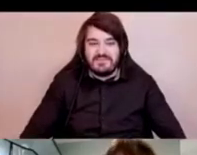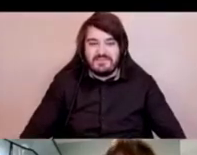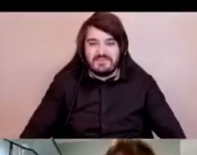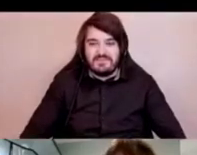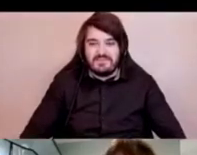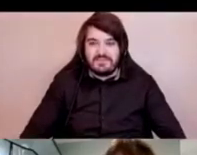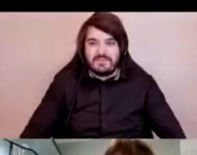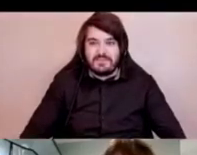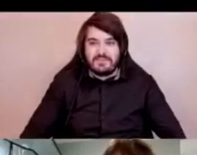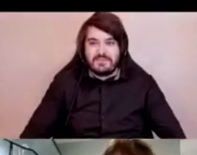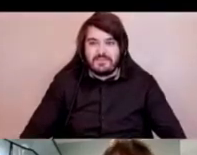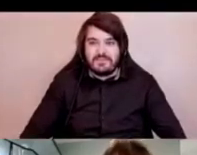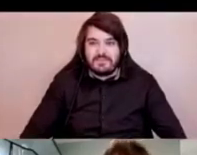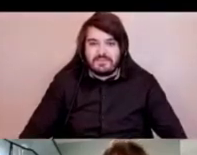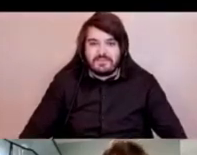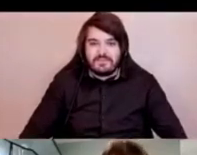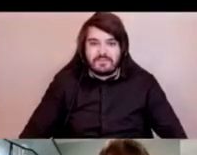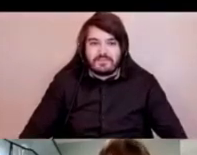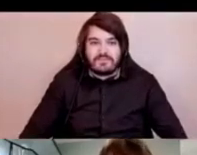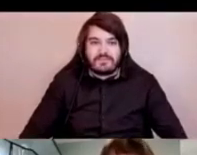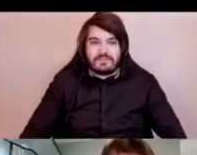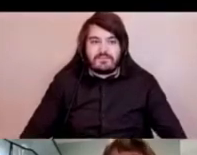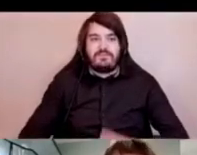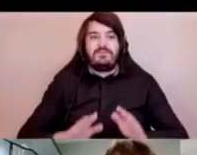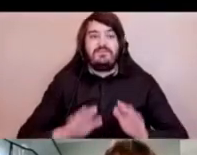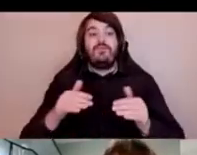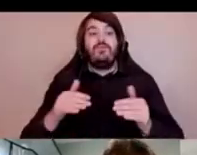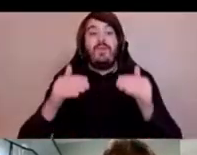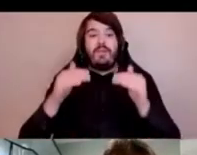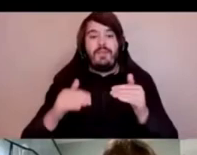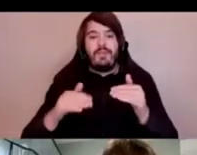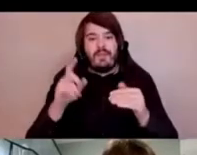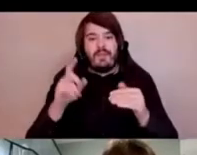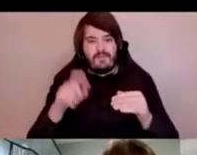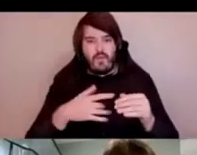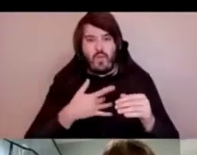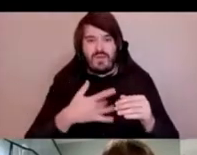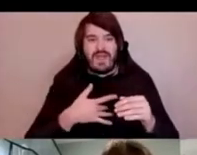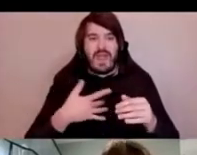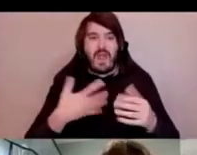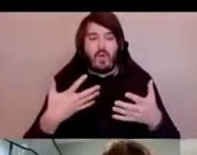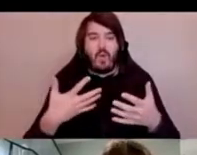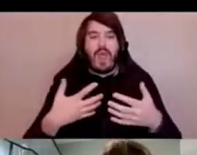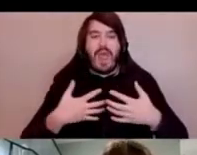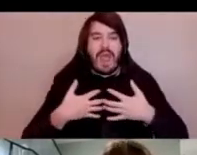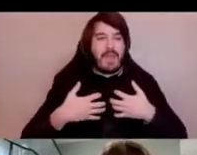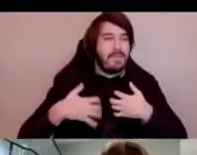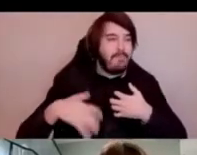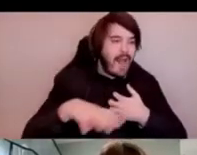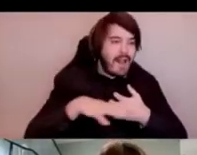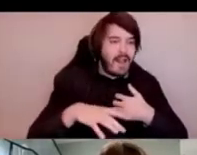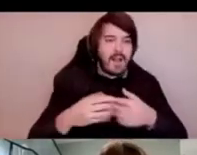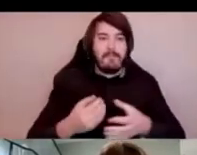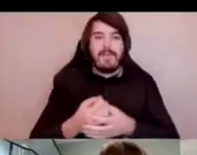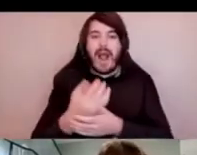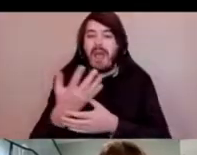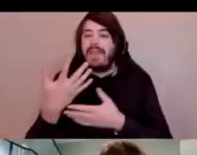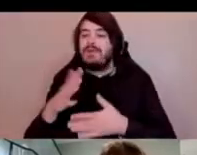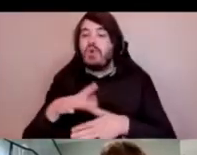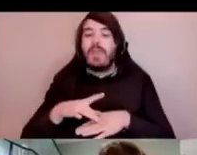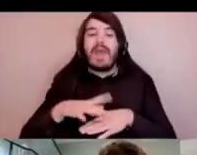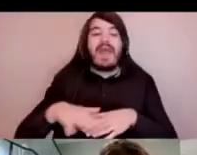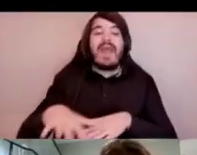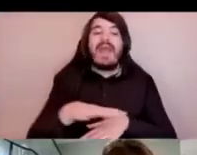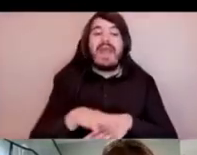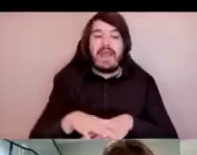Ensuite, on va considérer la faune et la flore qui existent déjà sur notre terrain. Puis ça va nous aider